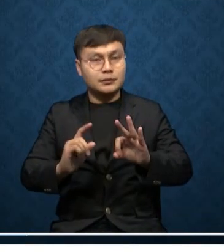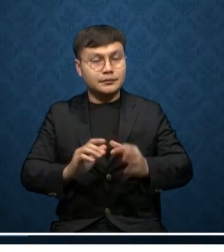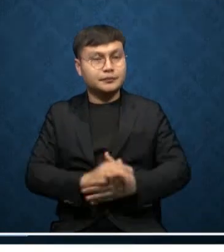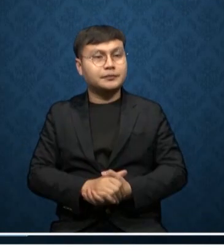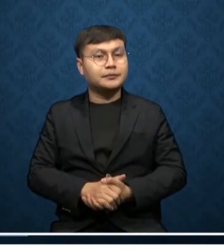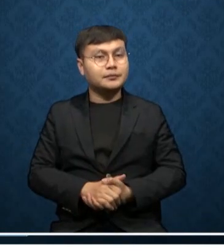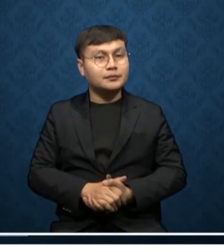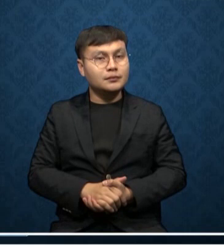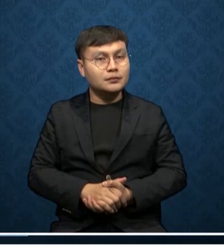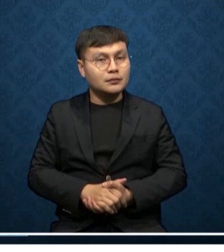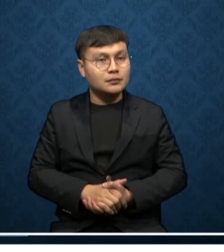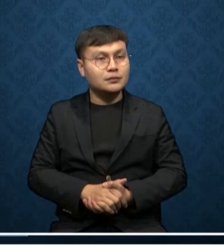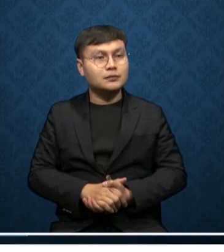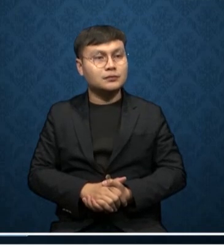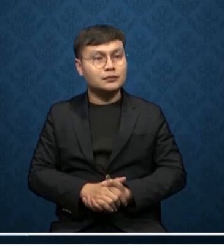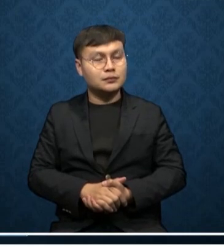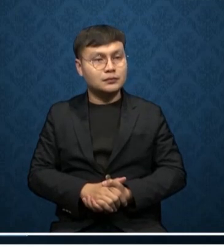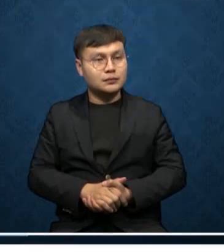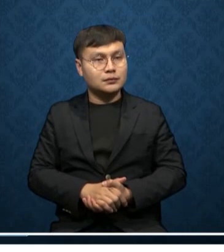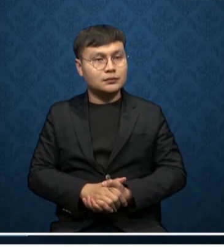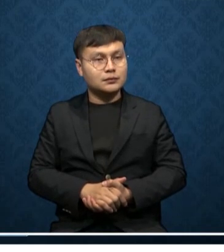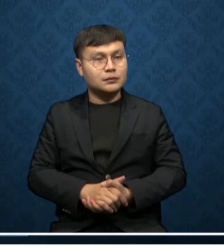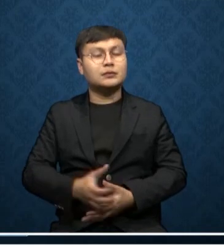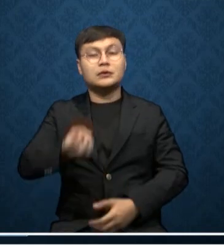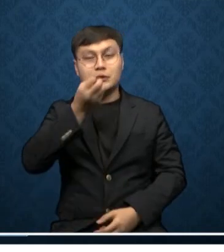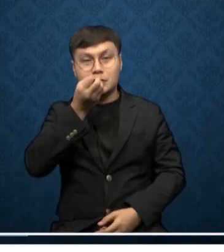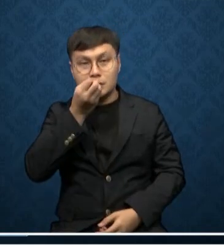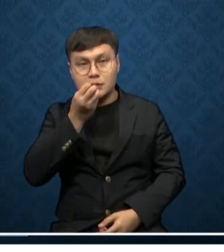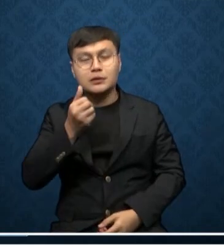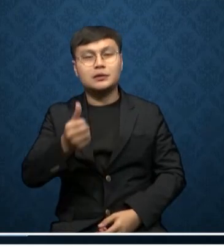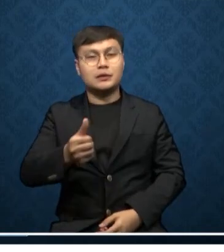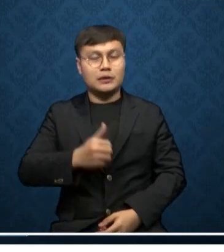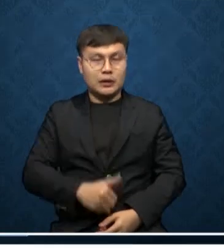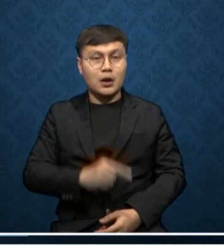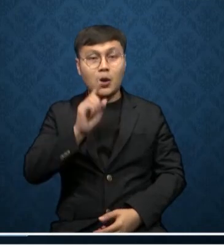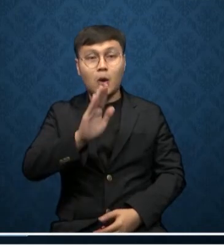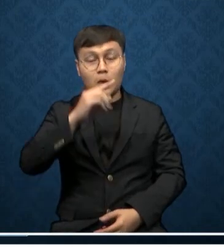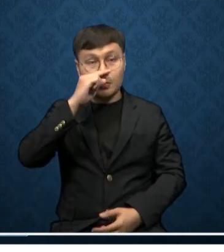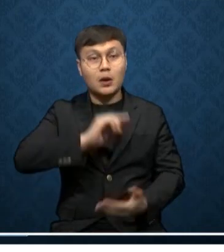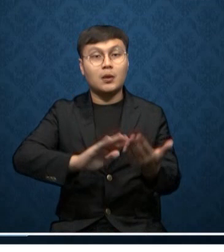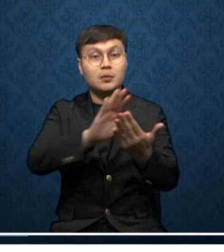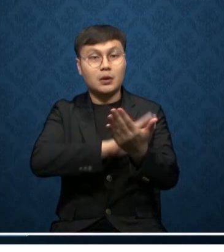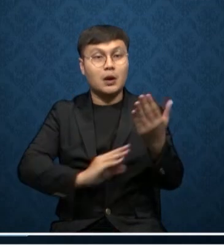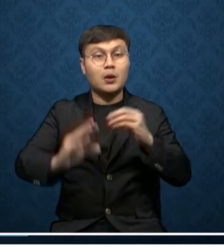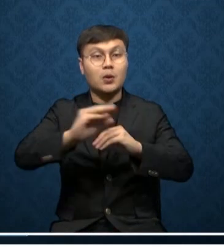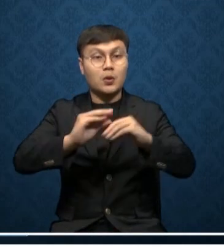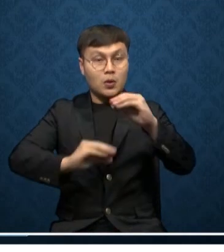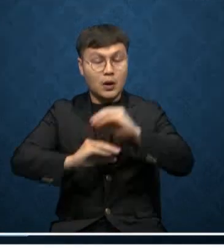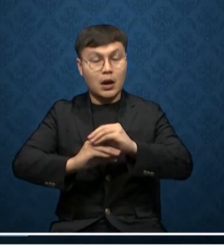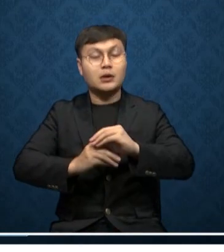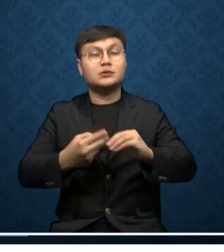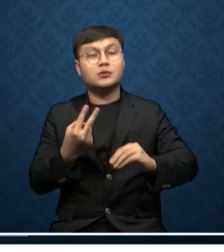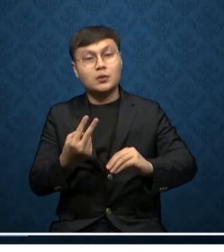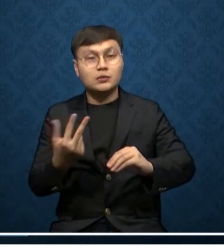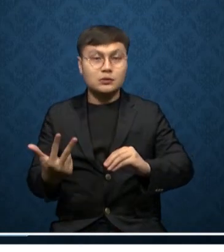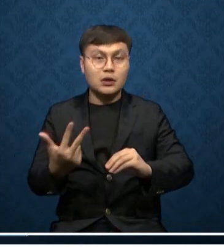เกษตรของบ้านเราหรือการนำไปสู่การสร้างอาหารที่ดีหรือ Food Safetyสำหรับประเทศไทยมีโครงการที่เราติดตาม 2-3โครงการเพยิ่ง